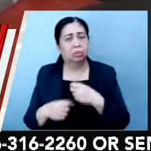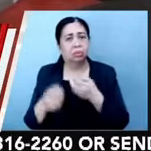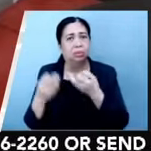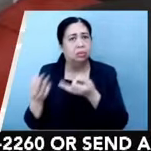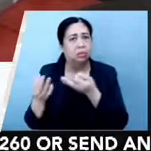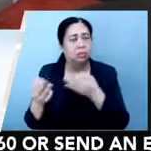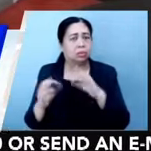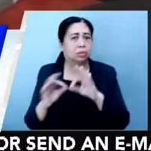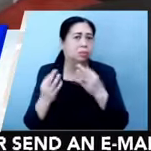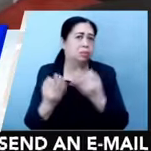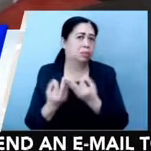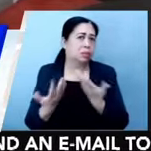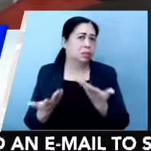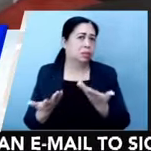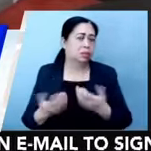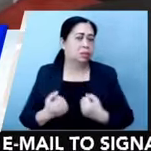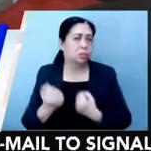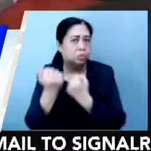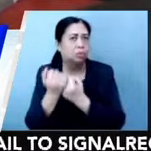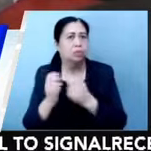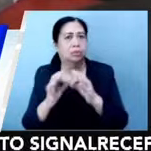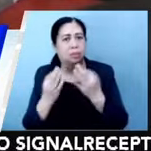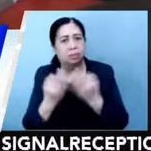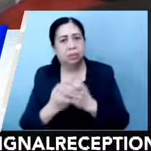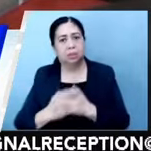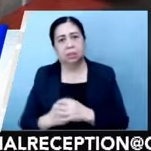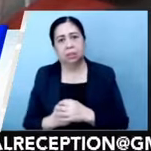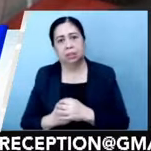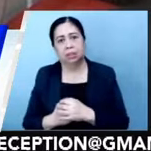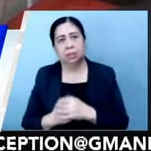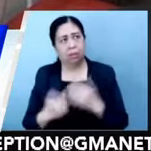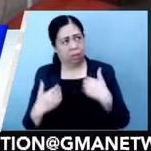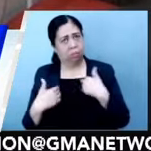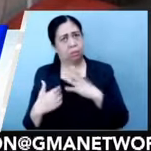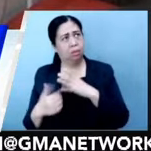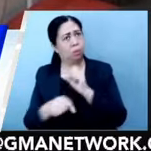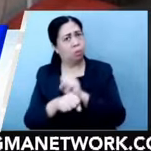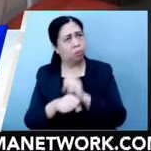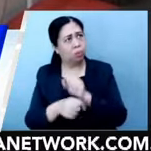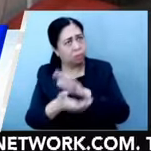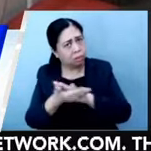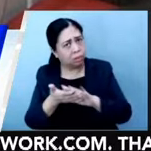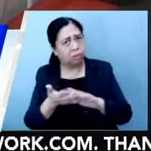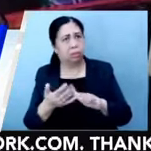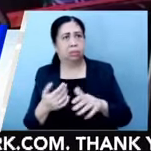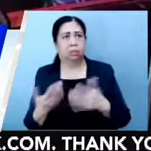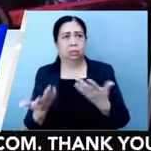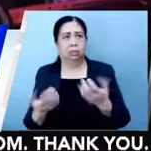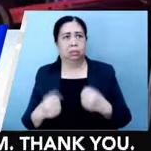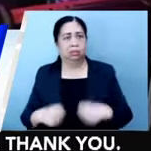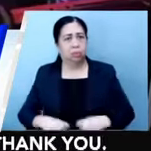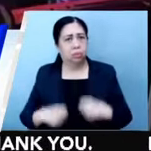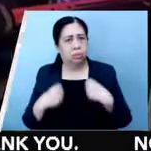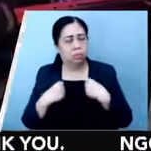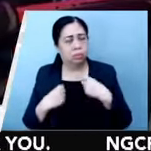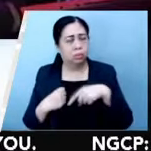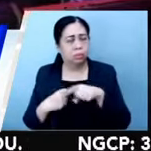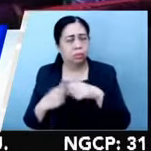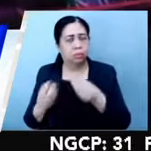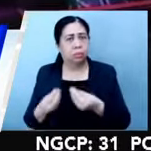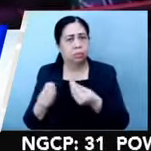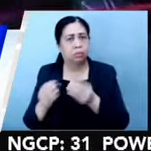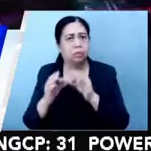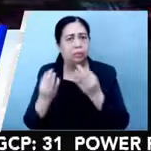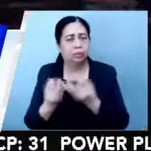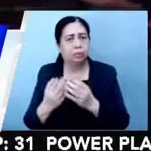namin. Kasi kami, lumalaban kami ng patas eh, para mabuhay lang namin yung pamilya namin. Hiling niya, sana raw ay bigyan